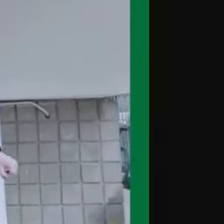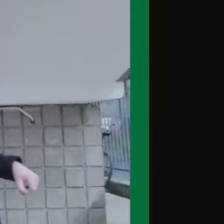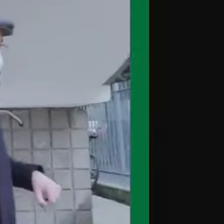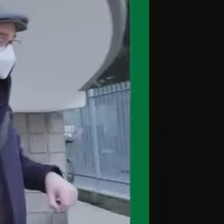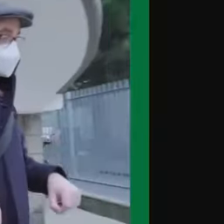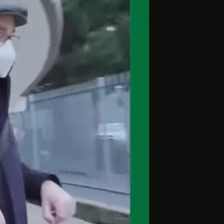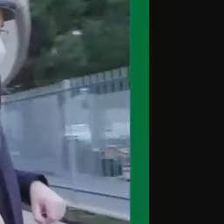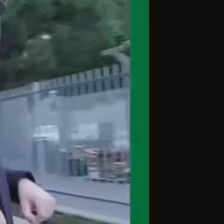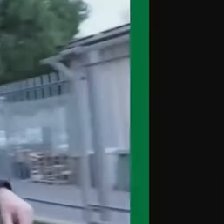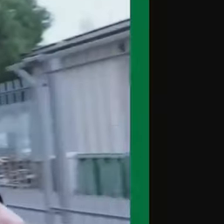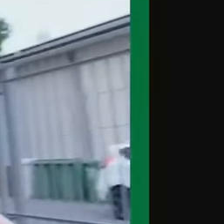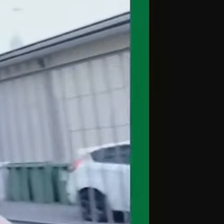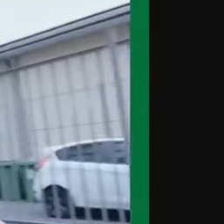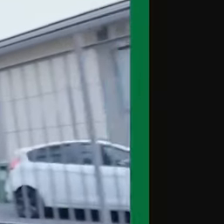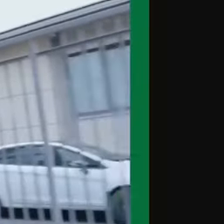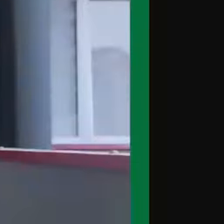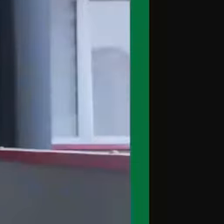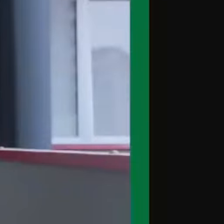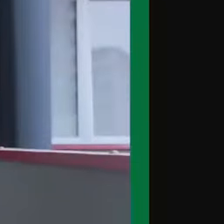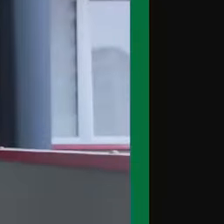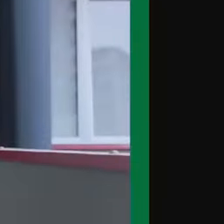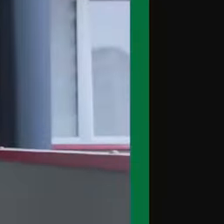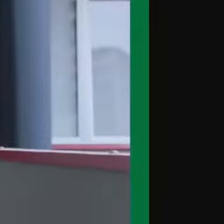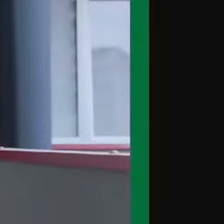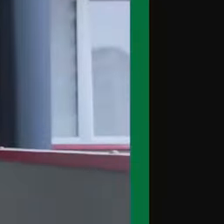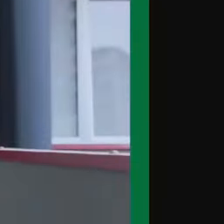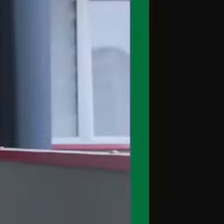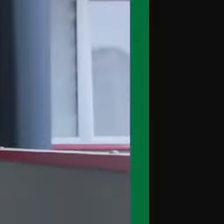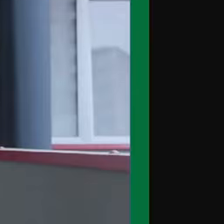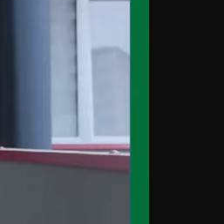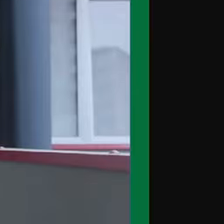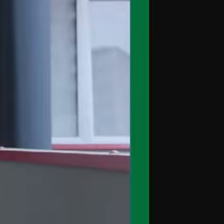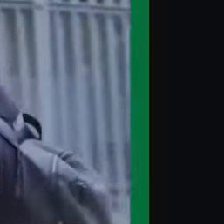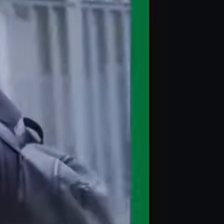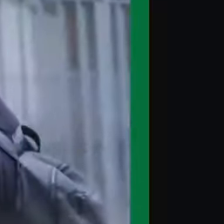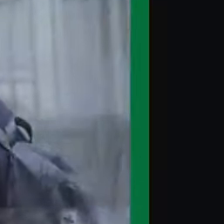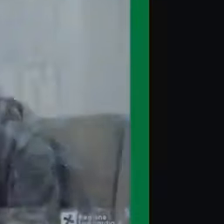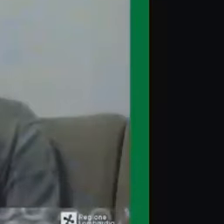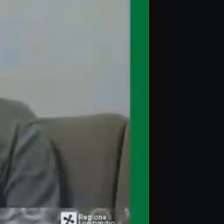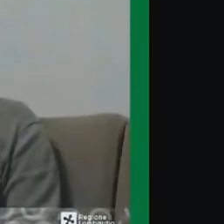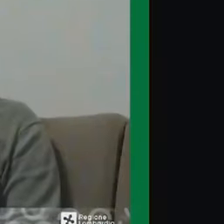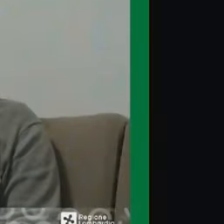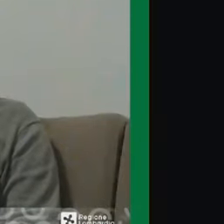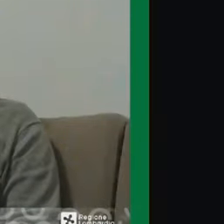You stole my heart like a thief on the run.